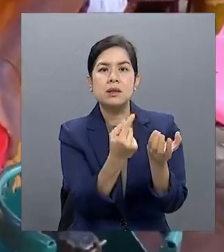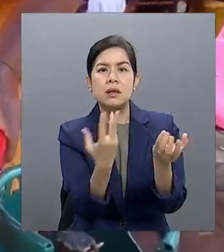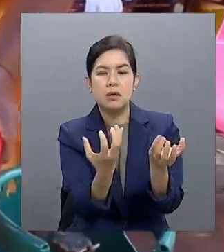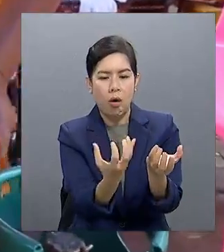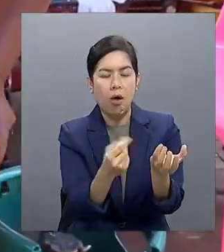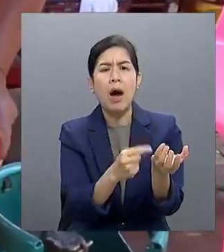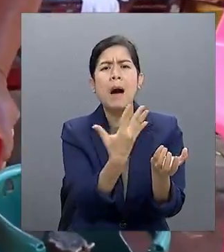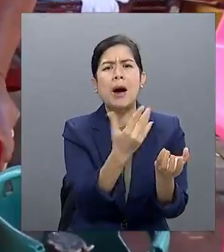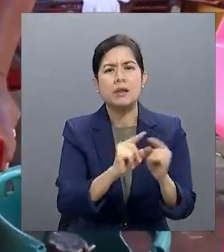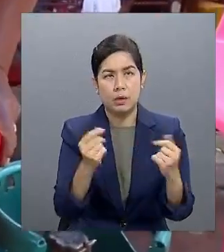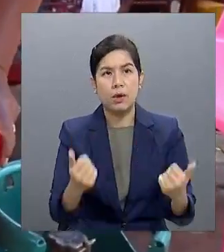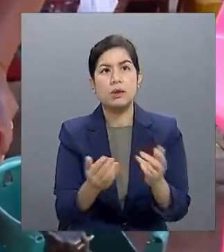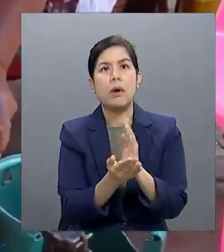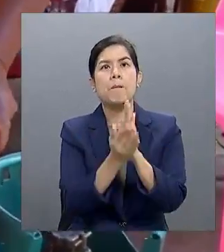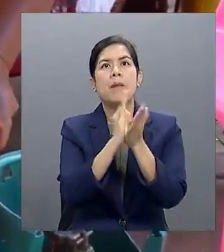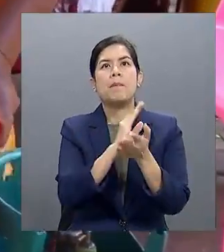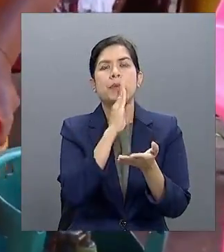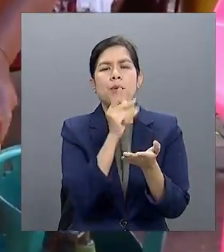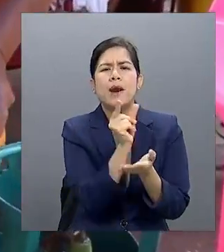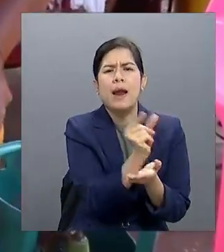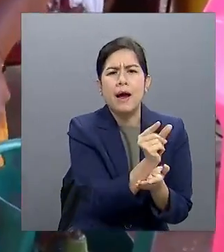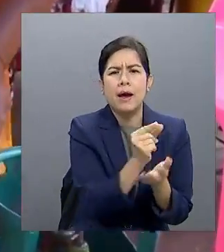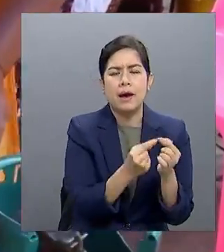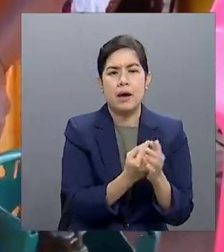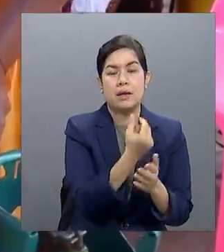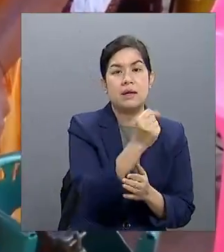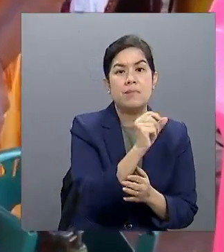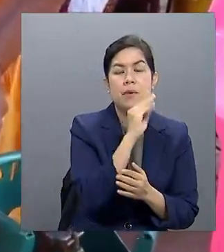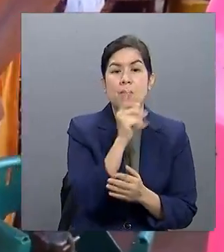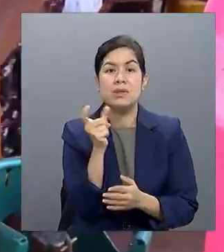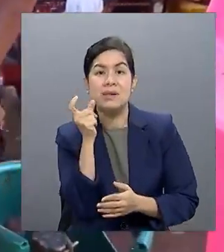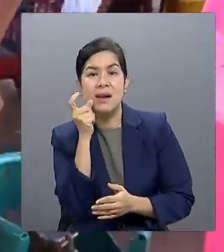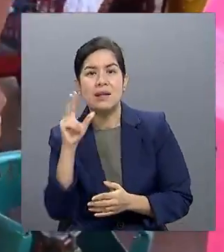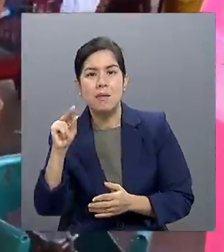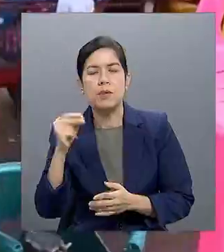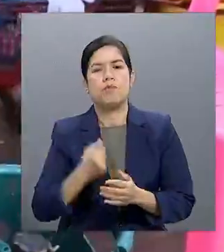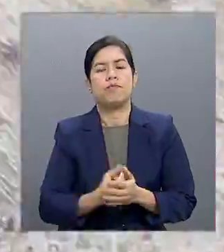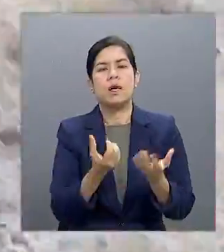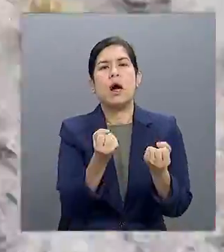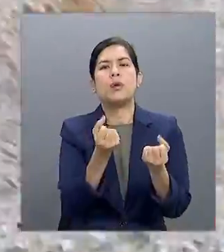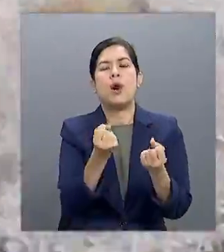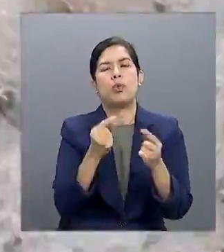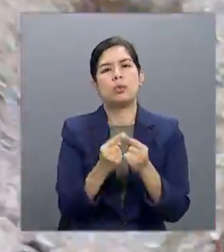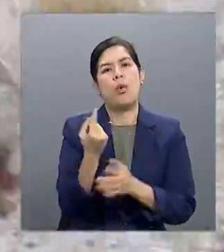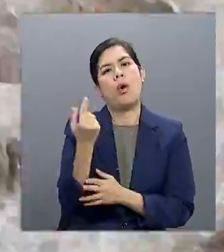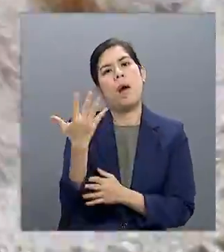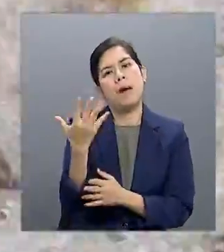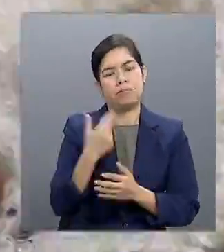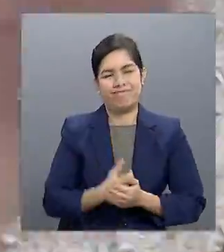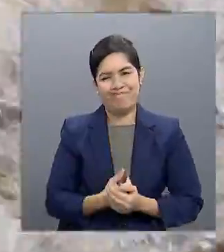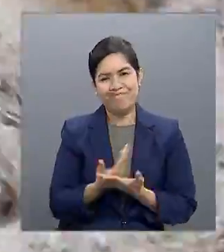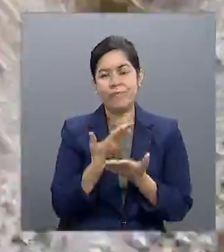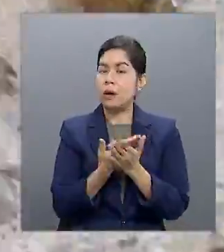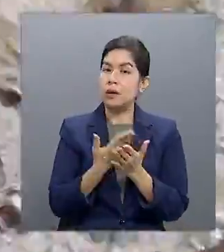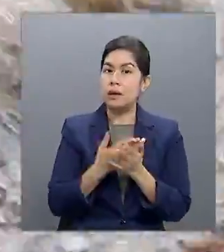รับชิ้นเล็ก10บาทนะครับชิ้นใหญ่30ข้าวเหนียวถุงละ5โอ้โหครบเลย40บาทเนี่ยรับรองอิ่มแน่นอนวันนึง